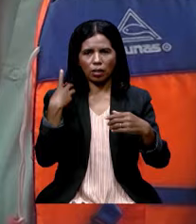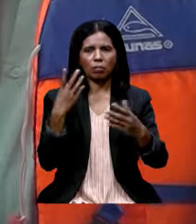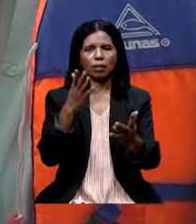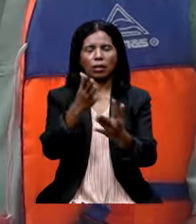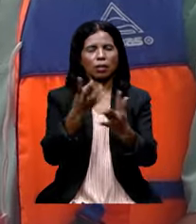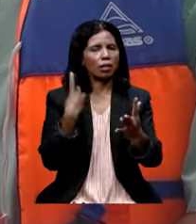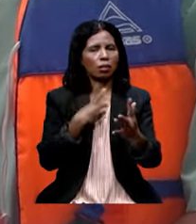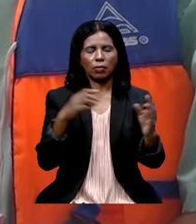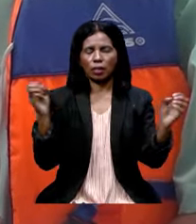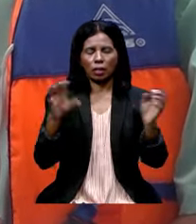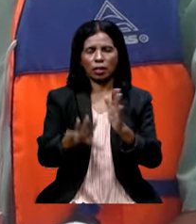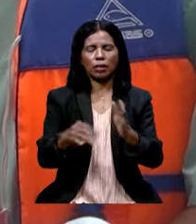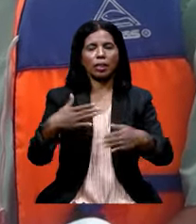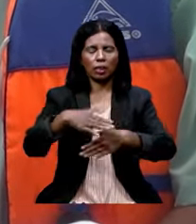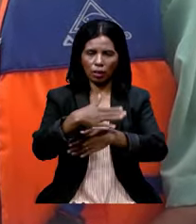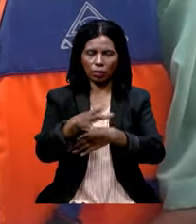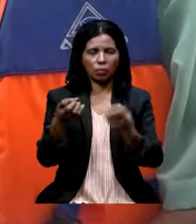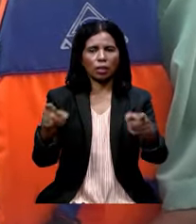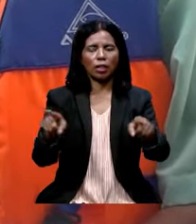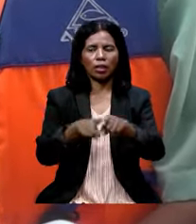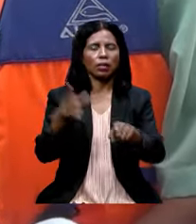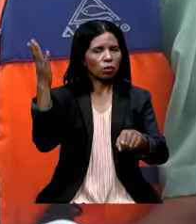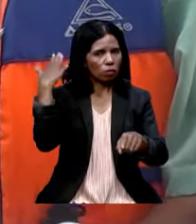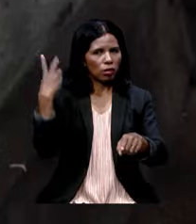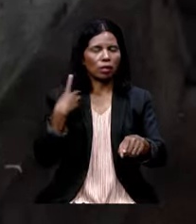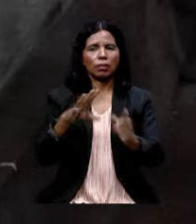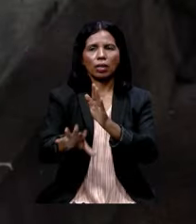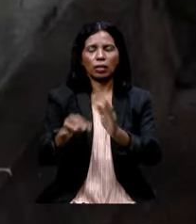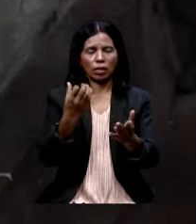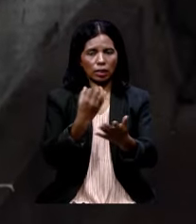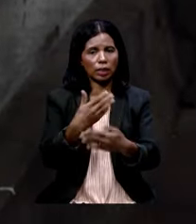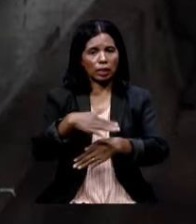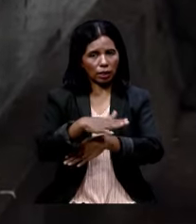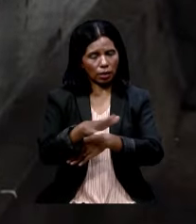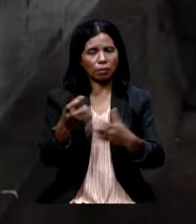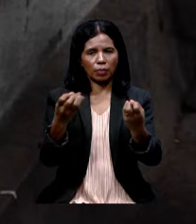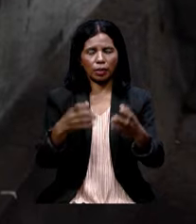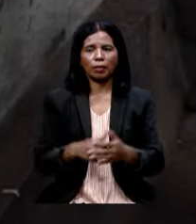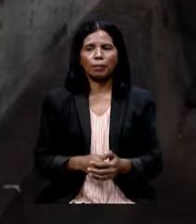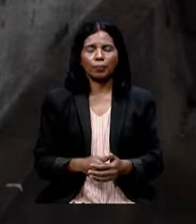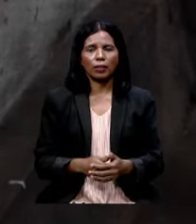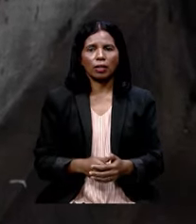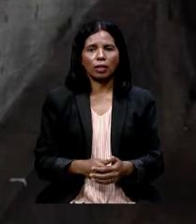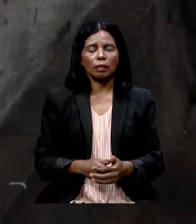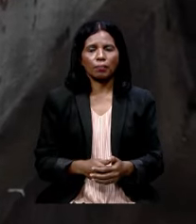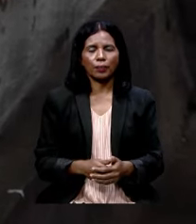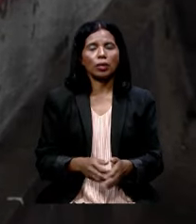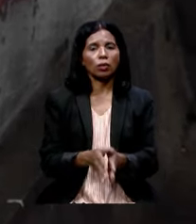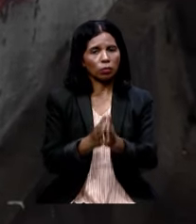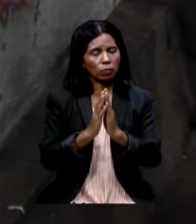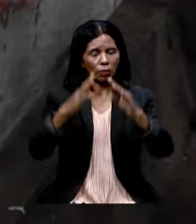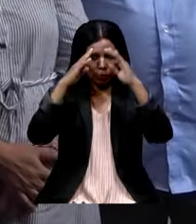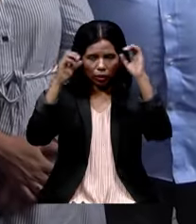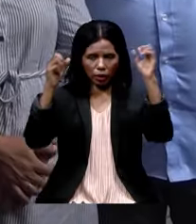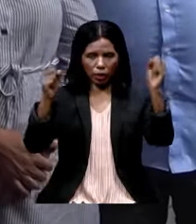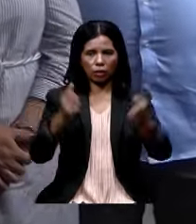amila hetan ikan ebe kebara terus kompara ida uluk ami hetan bara alen dene pescador sira mos suba presidente republika atu